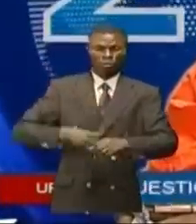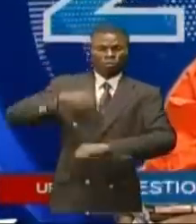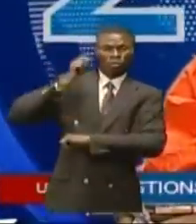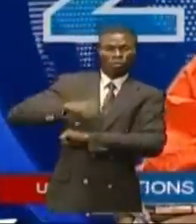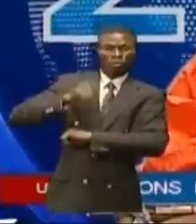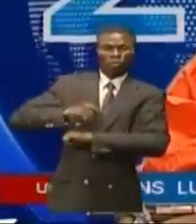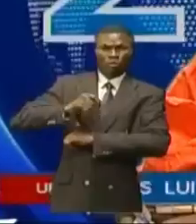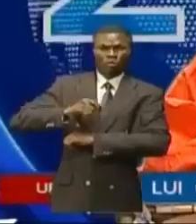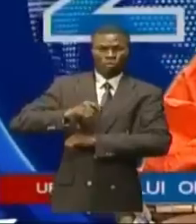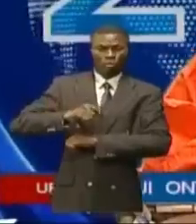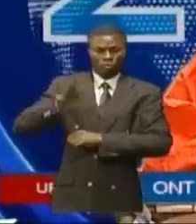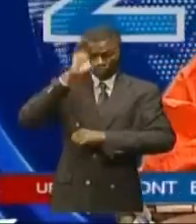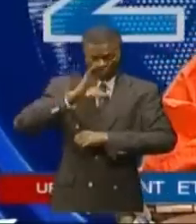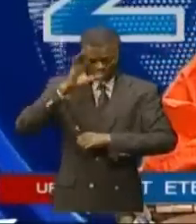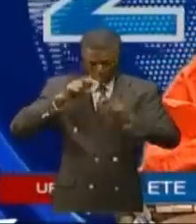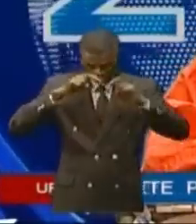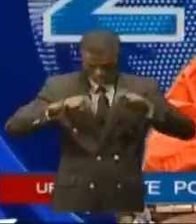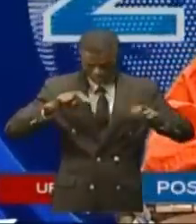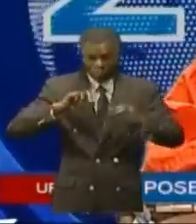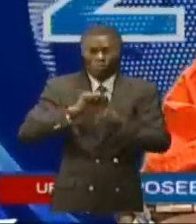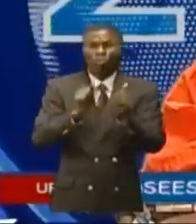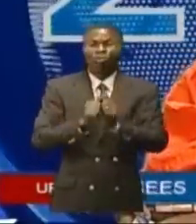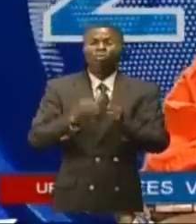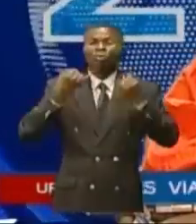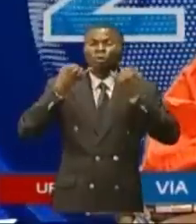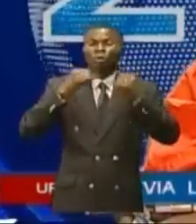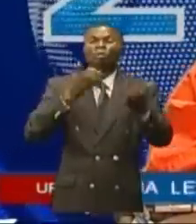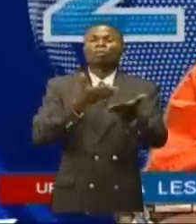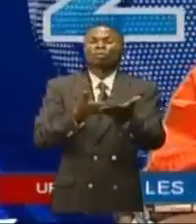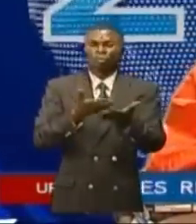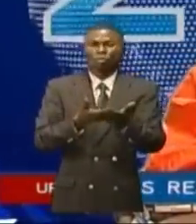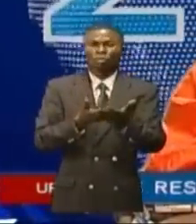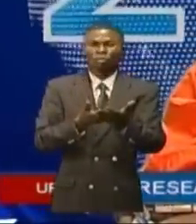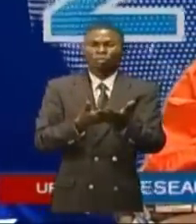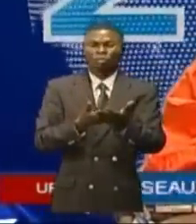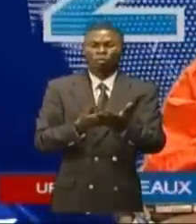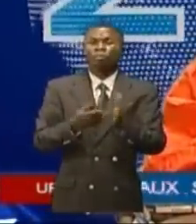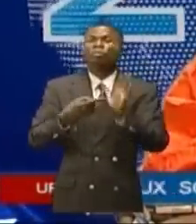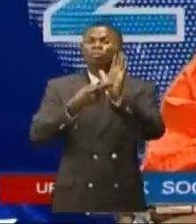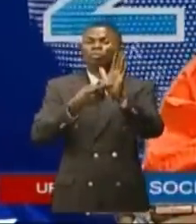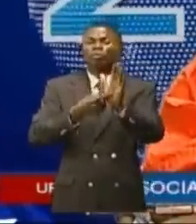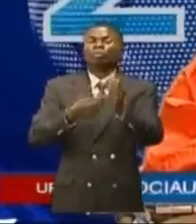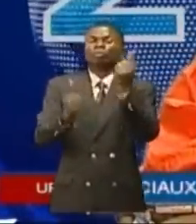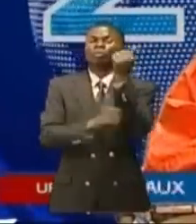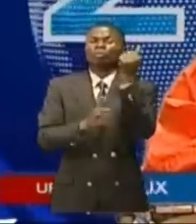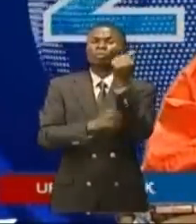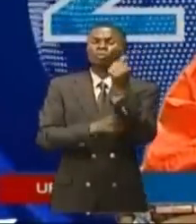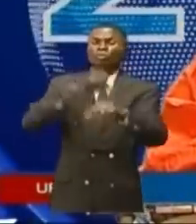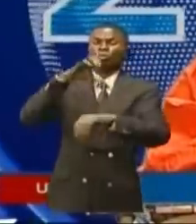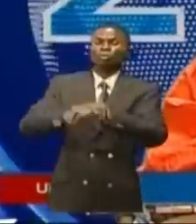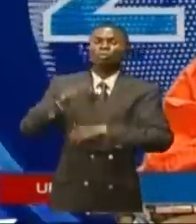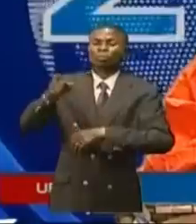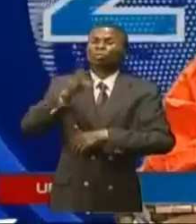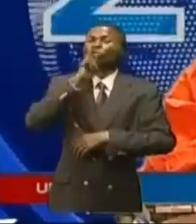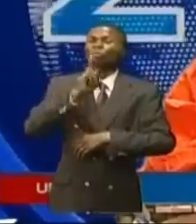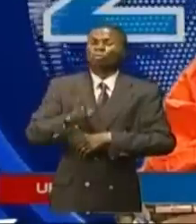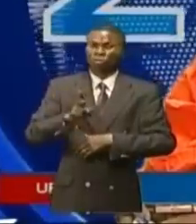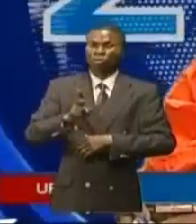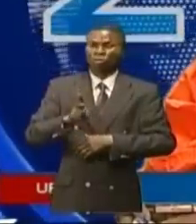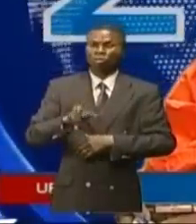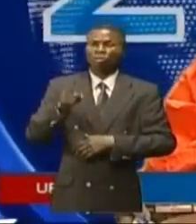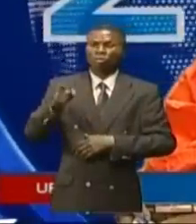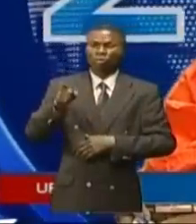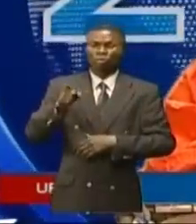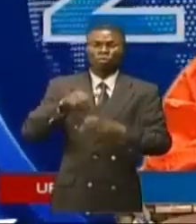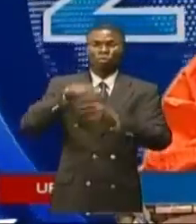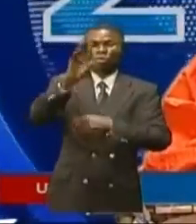procéder à la vérification des faits dénoncés. Il se révèle que le condamné Diego, de son vrai nom Nzita Kenge, n'est